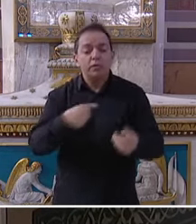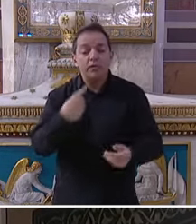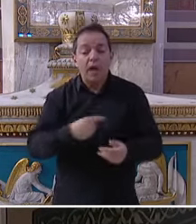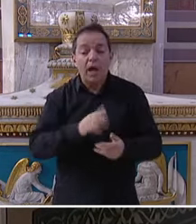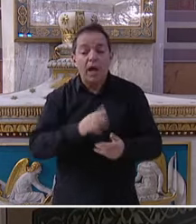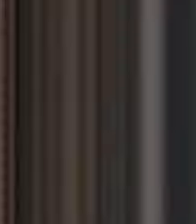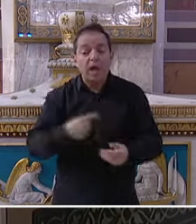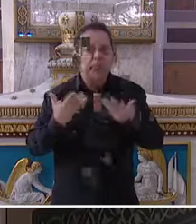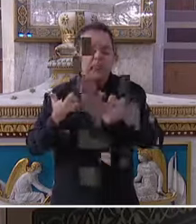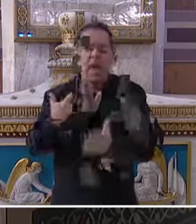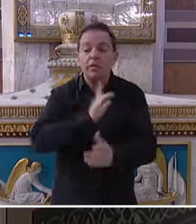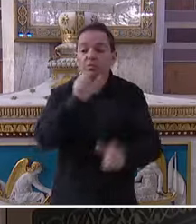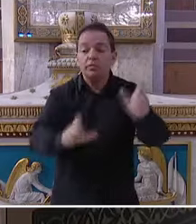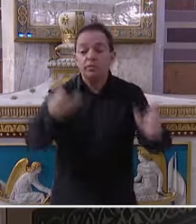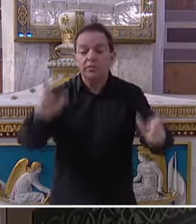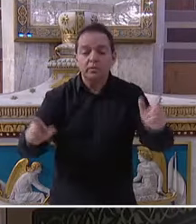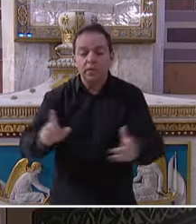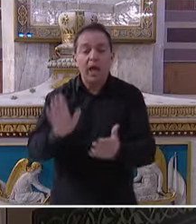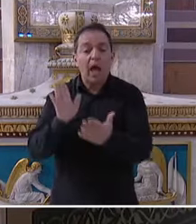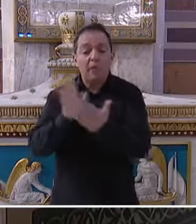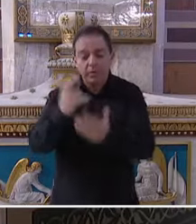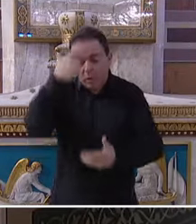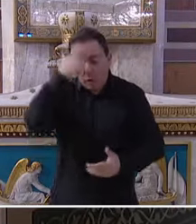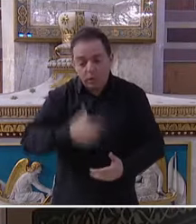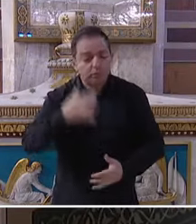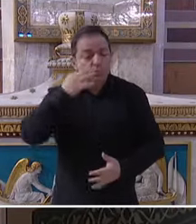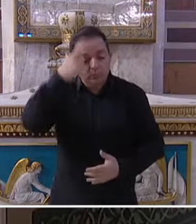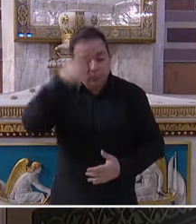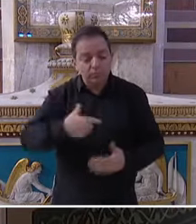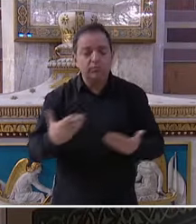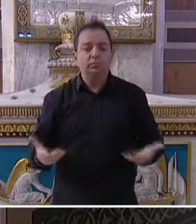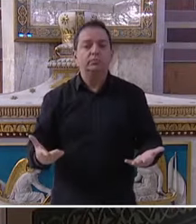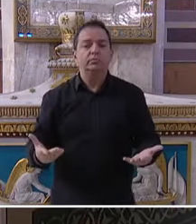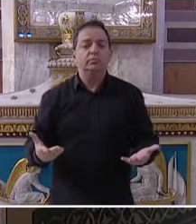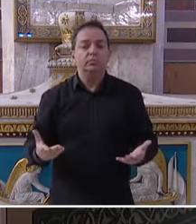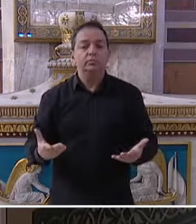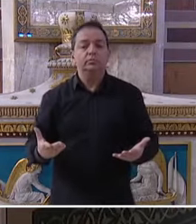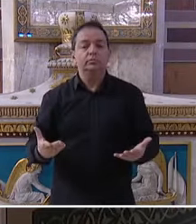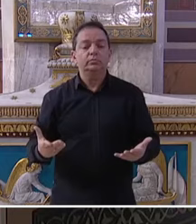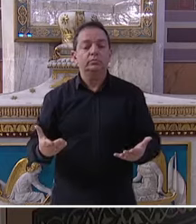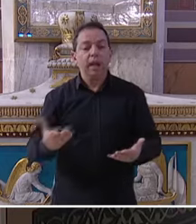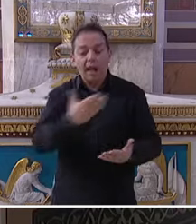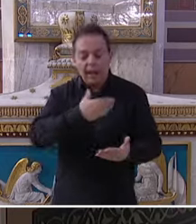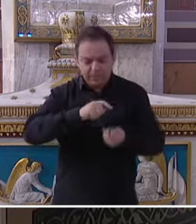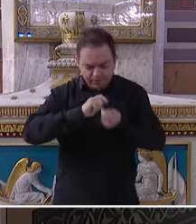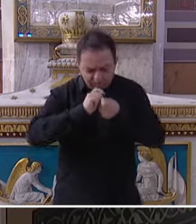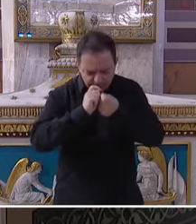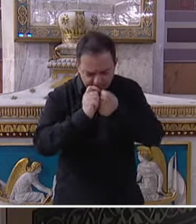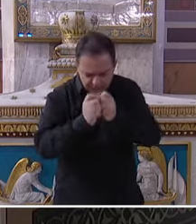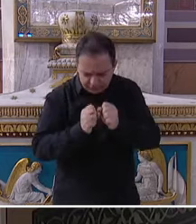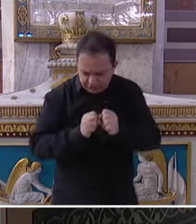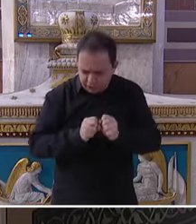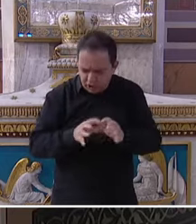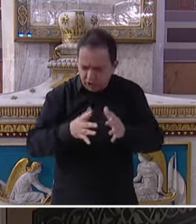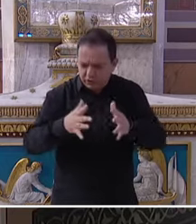την σωστή σχέση με τον εαυτόν μας, ώστε να ακτινοβολούμε